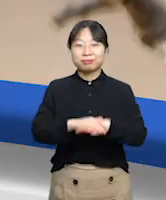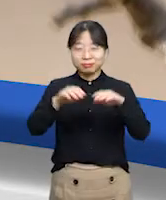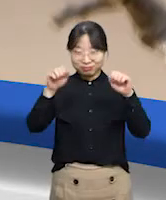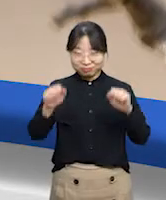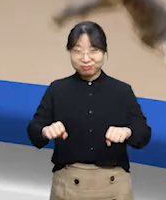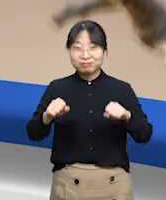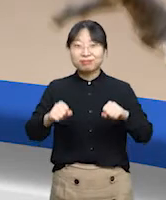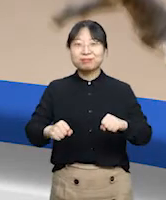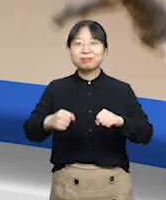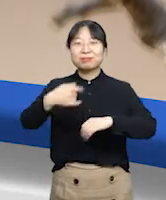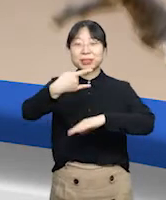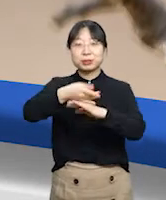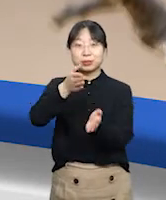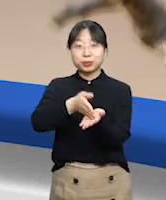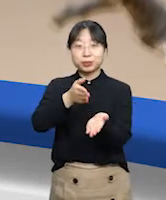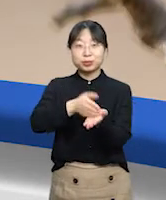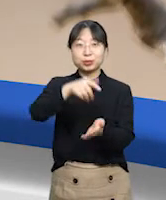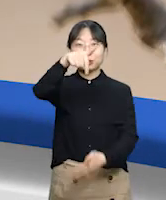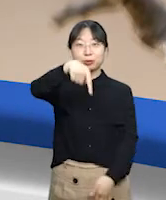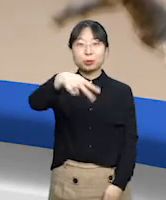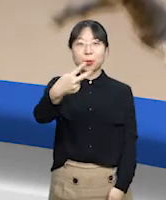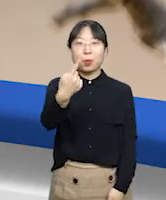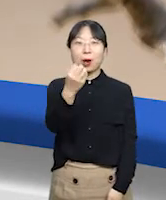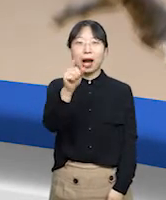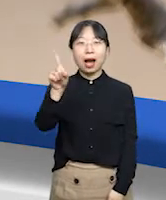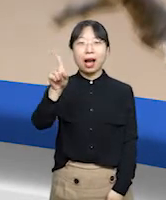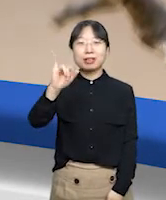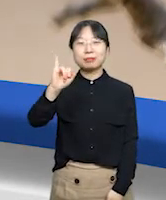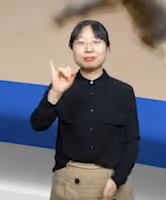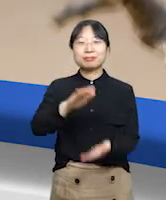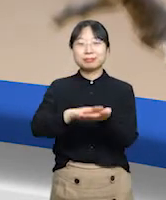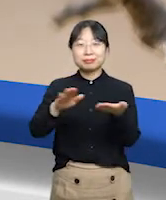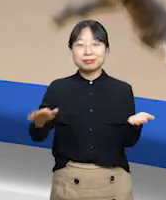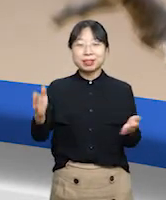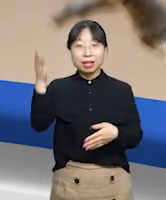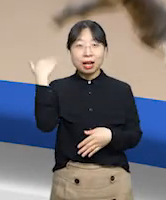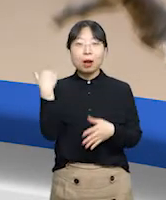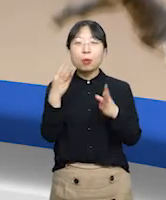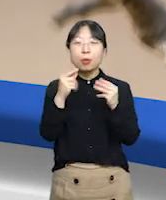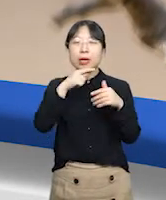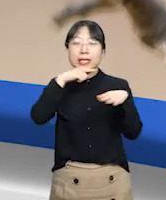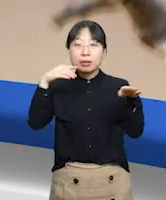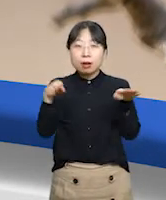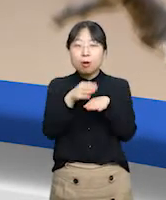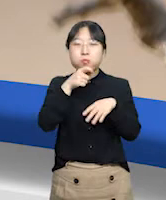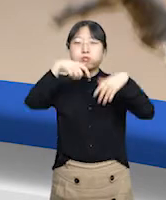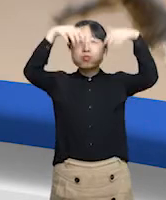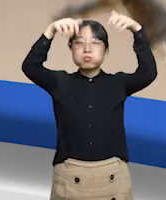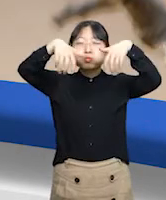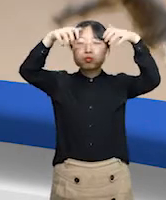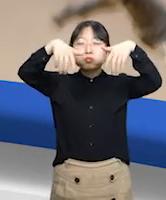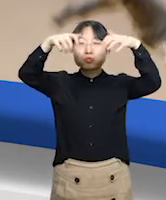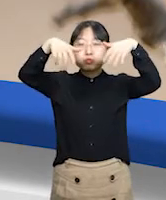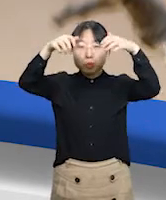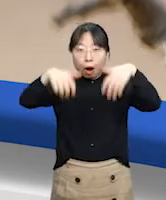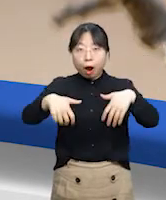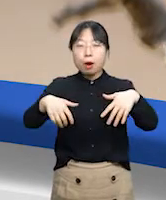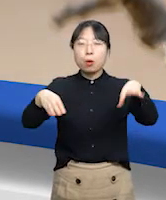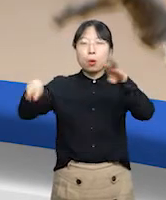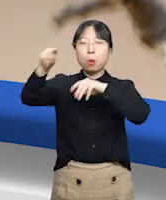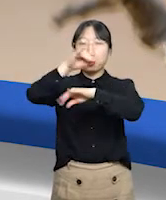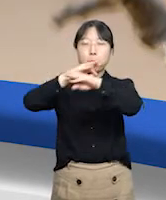시청자 여러분 안녕하십니까? 의왕시정 뉴스 구도합니다. 지난 주말 한바탕 봄비가 쏟아졌습니다.